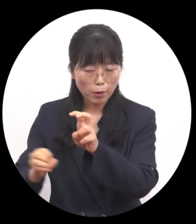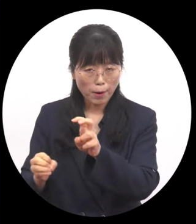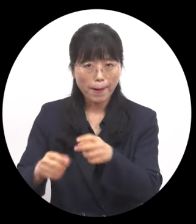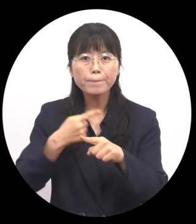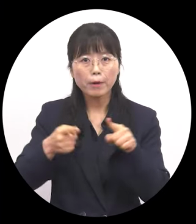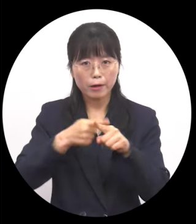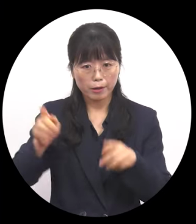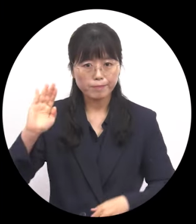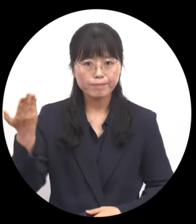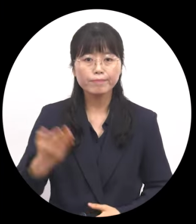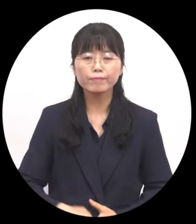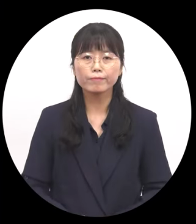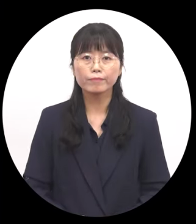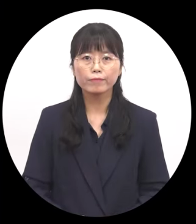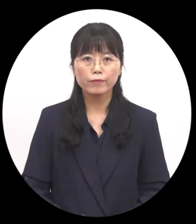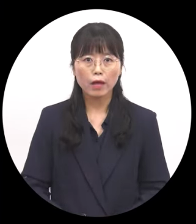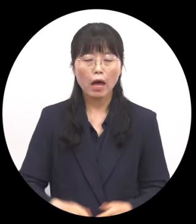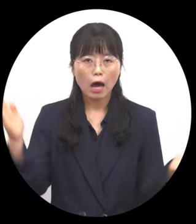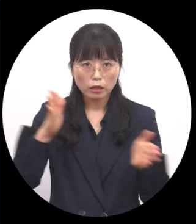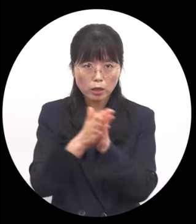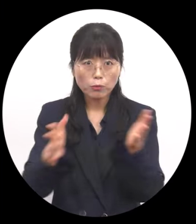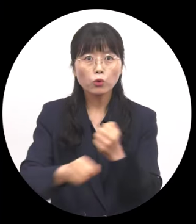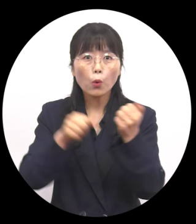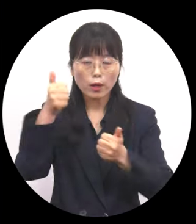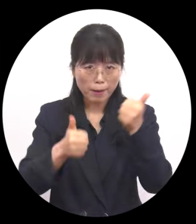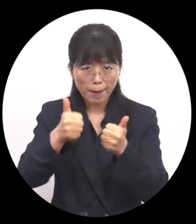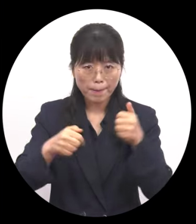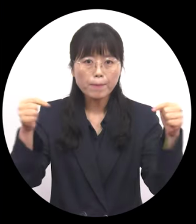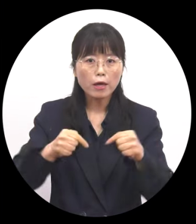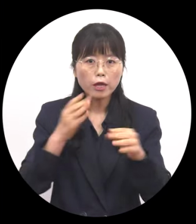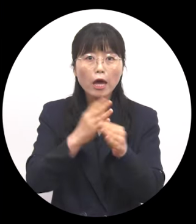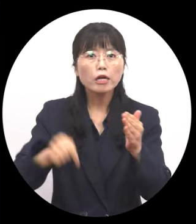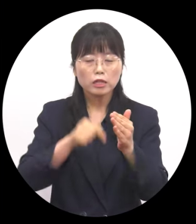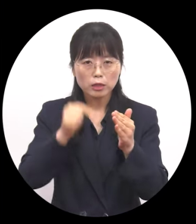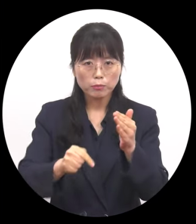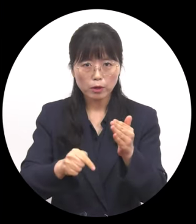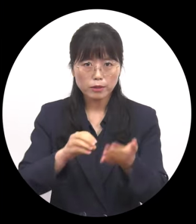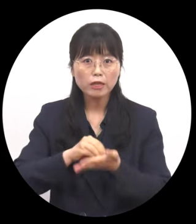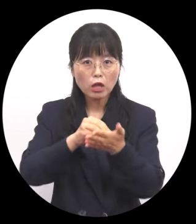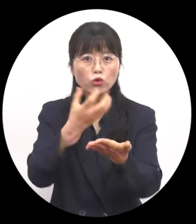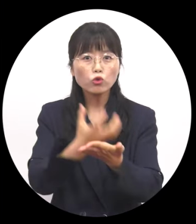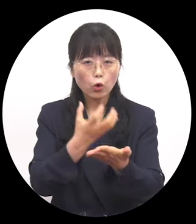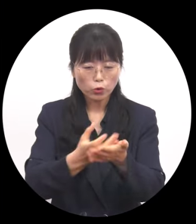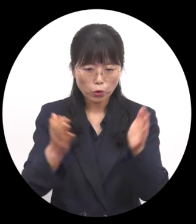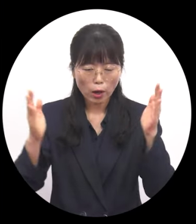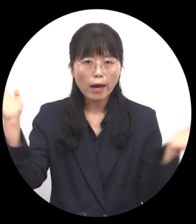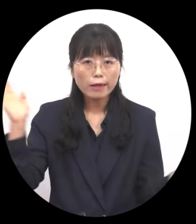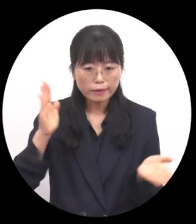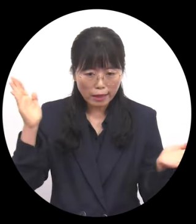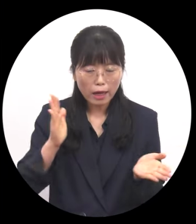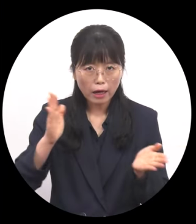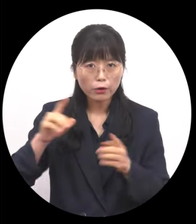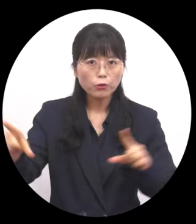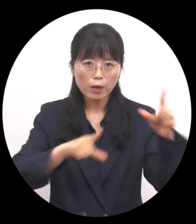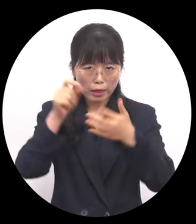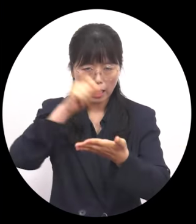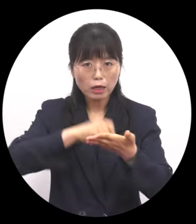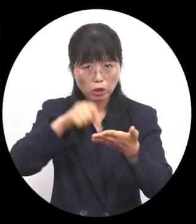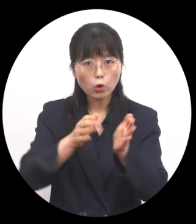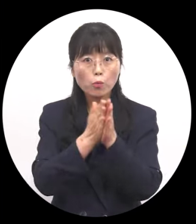평가하게 됩니다. 학생부 종합전형 면접의 핵심은 제출 서류인 학교생활기록부에